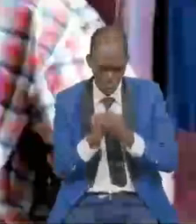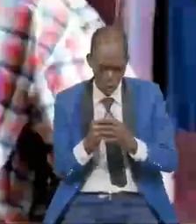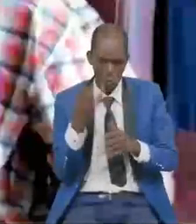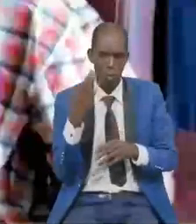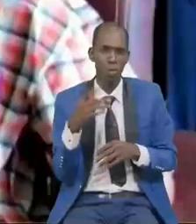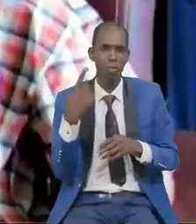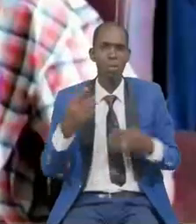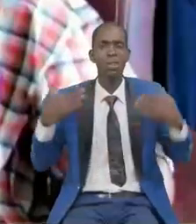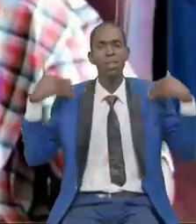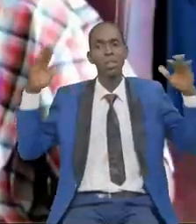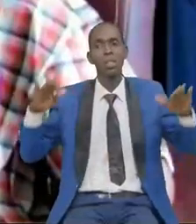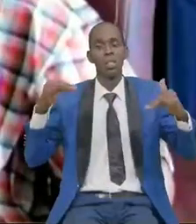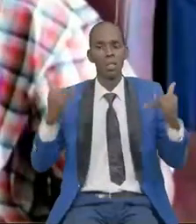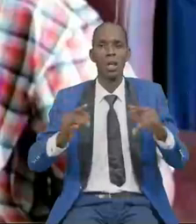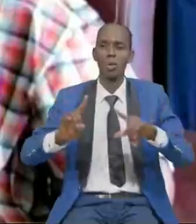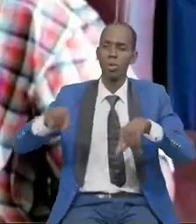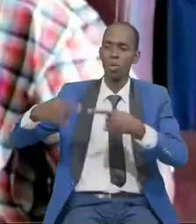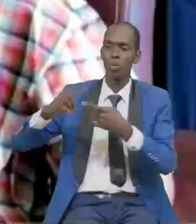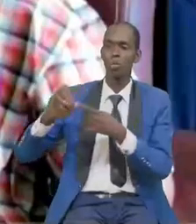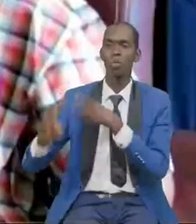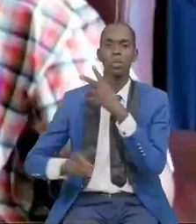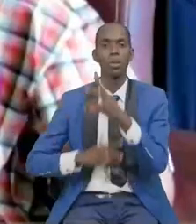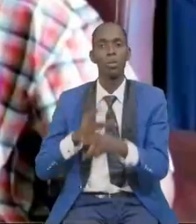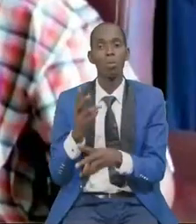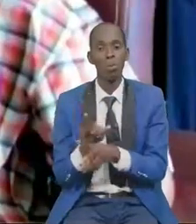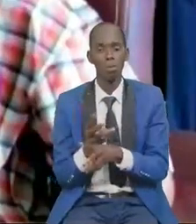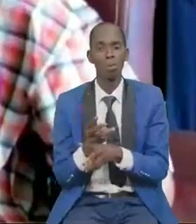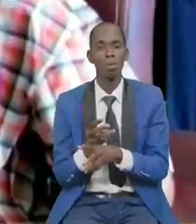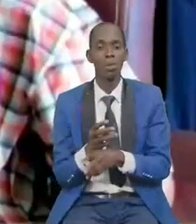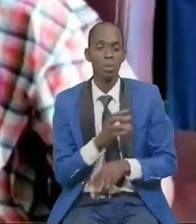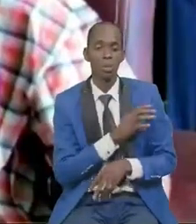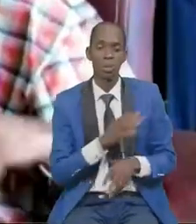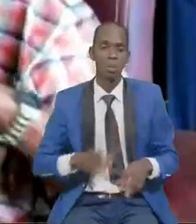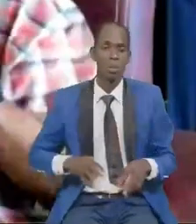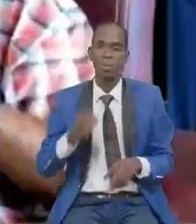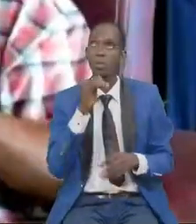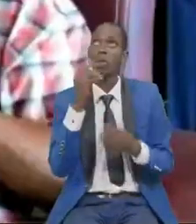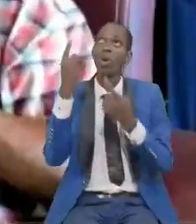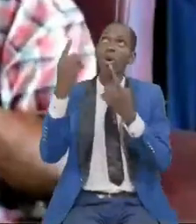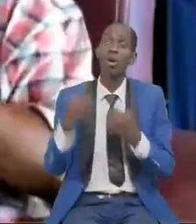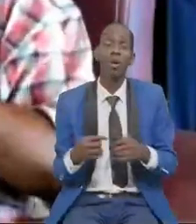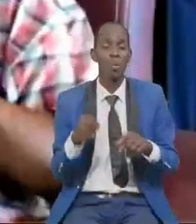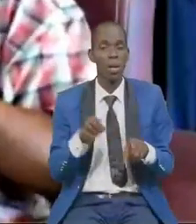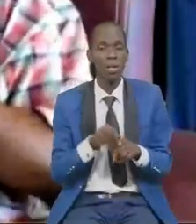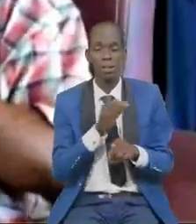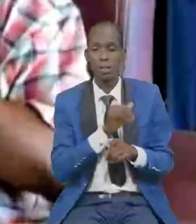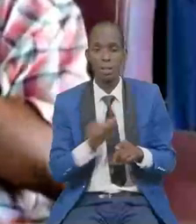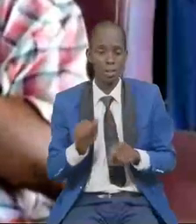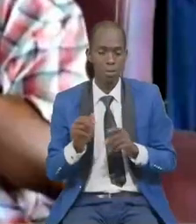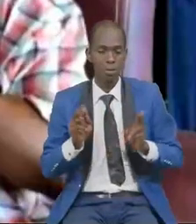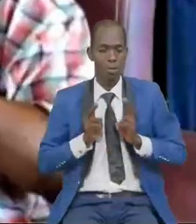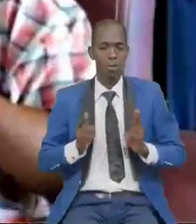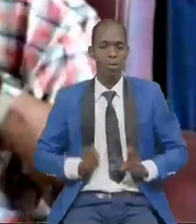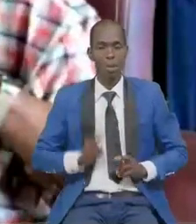monde. Il n'est pas venu comme un homme. Il est venu comme un bébé, un garçon